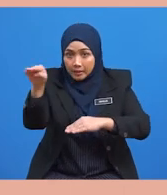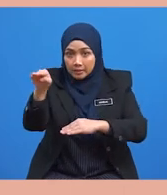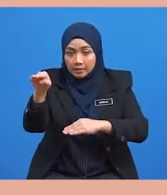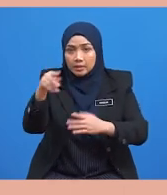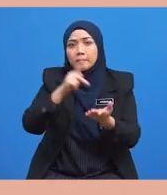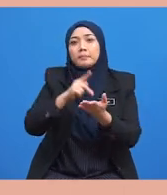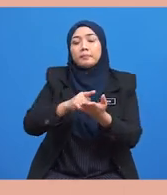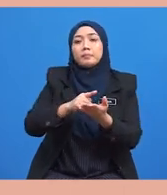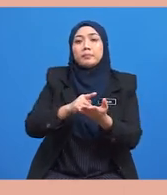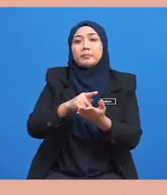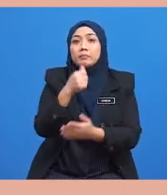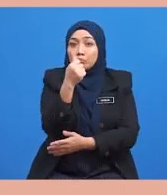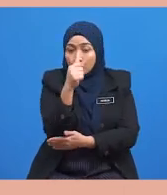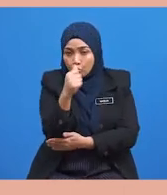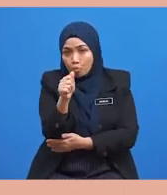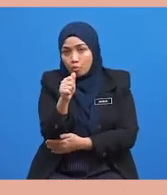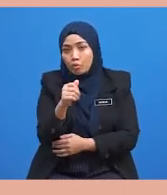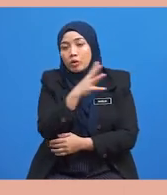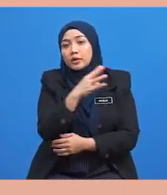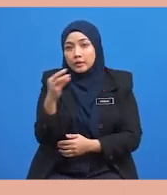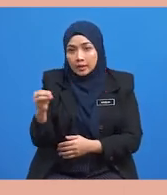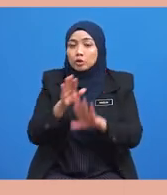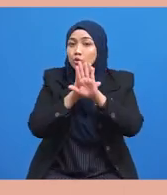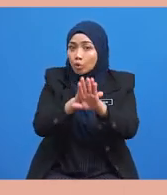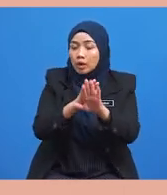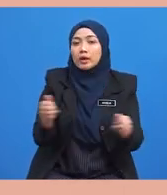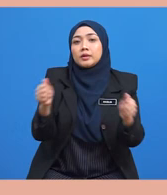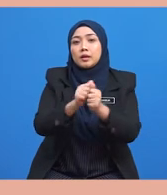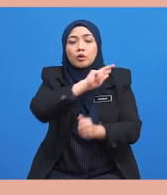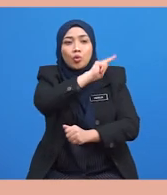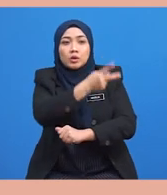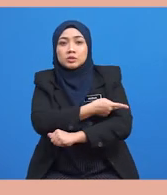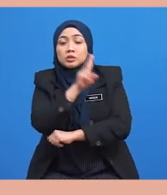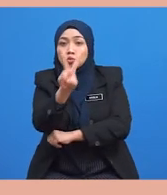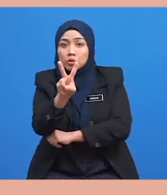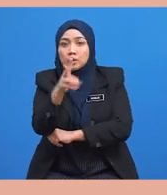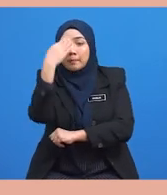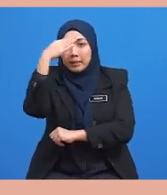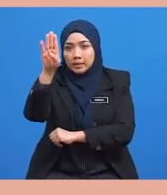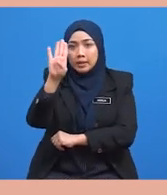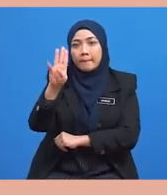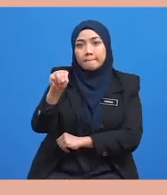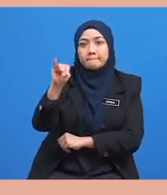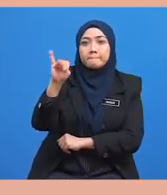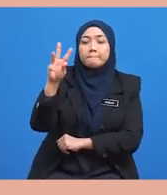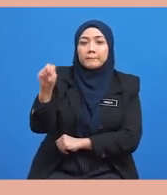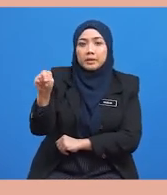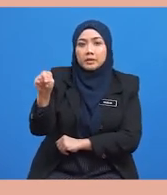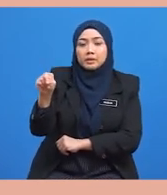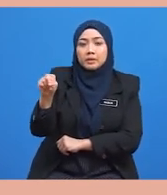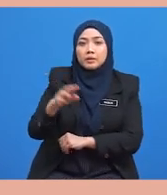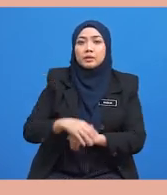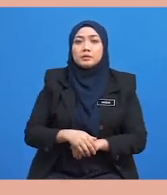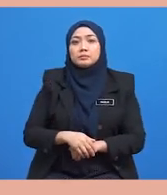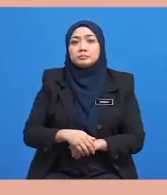iaitu 10. Setelah itu, ditolak dengan kuasa 2 bagi min. Akhirnya, punca